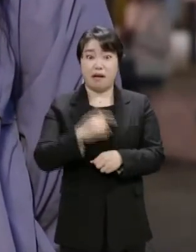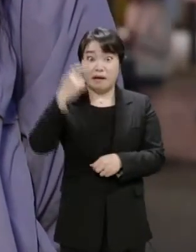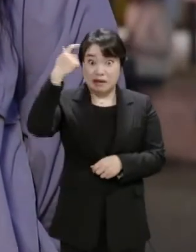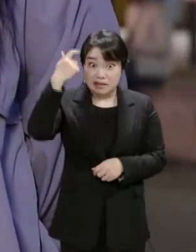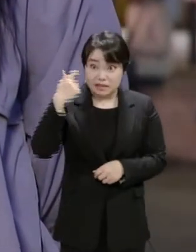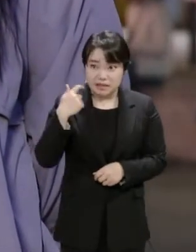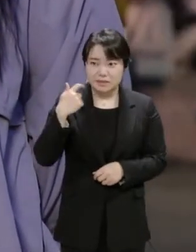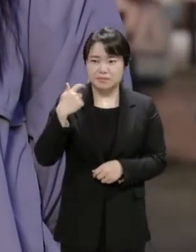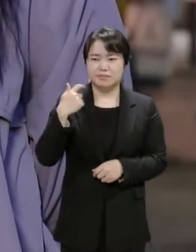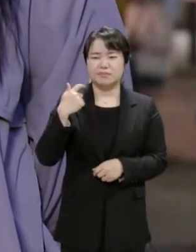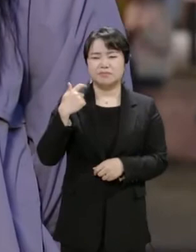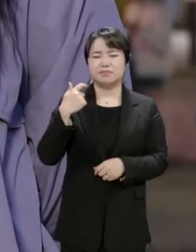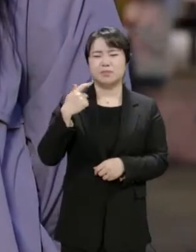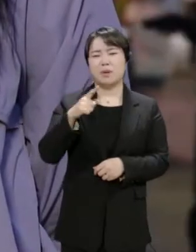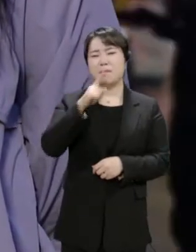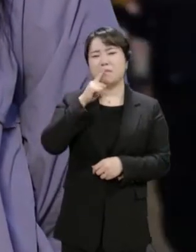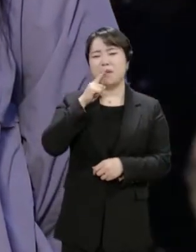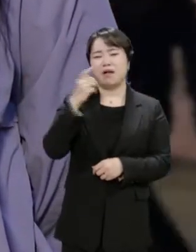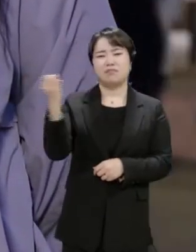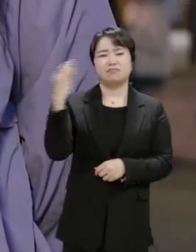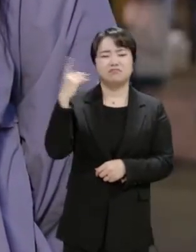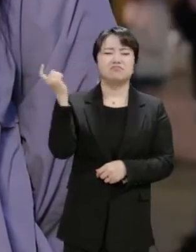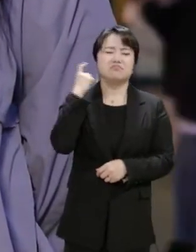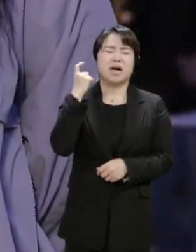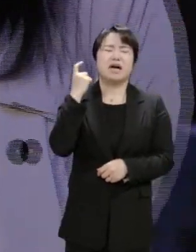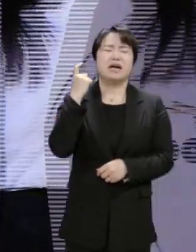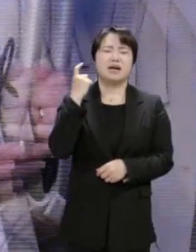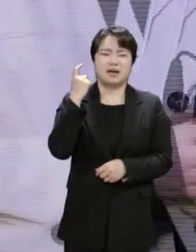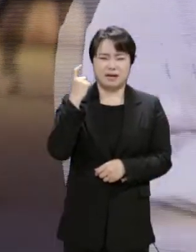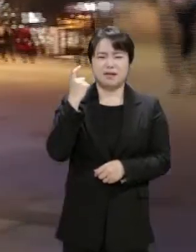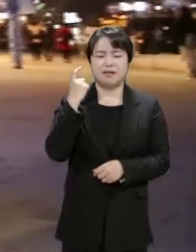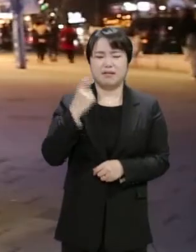느낌을 듣는 발언을 한번 들은 적이 있어가지고